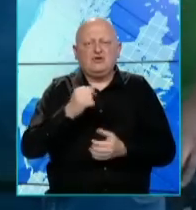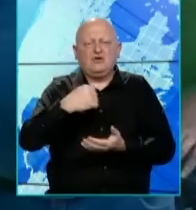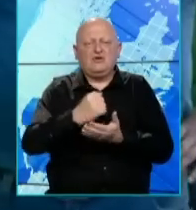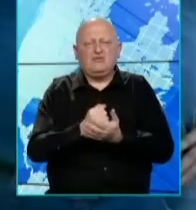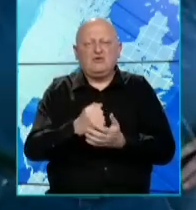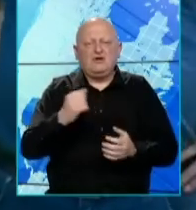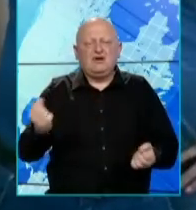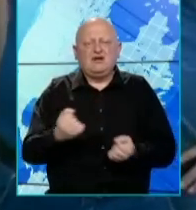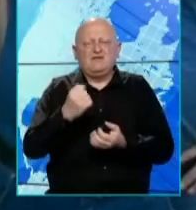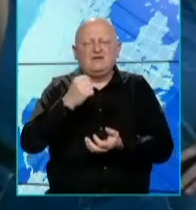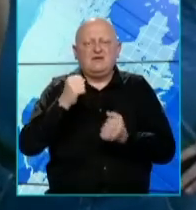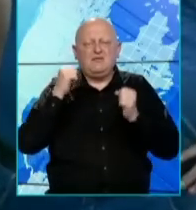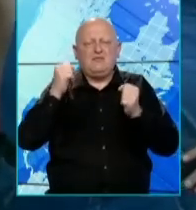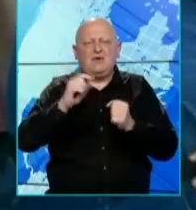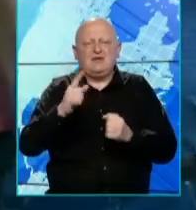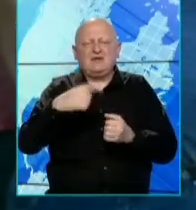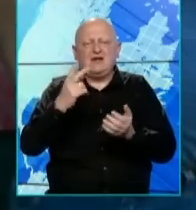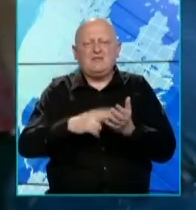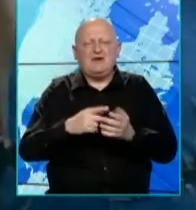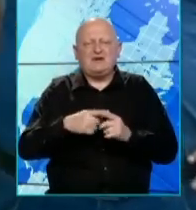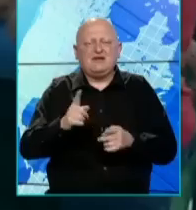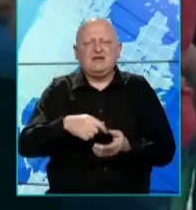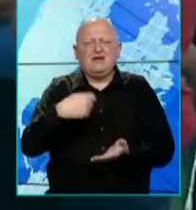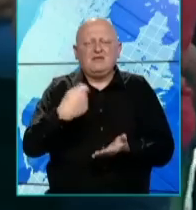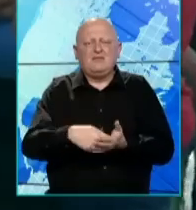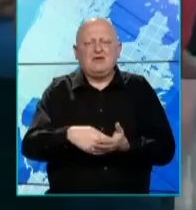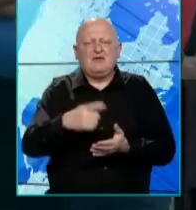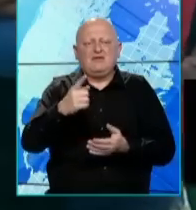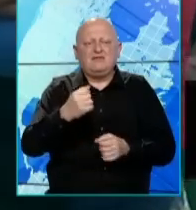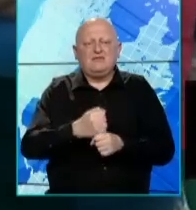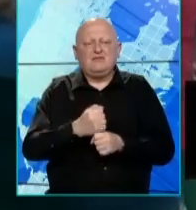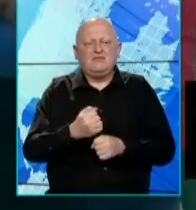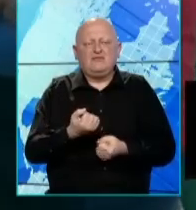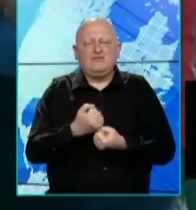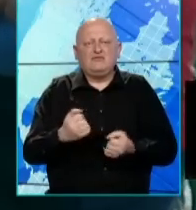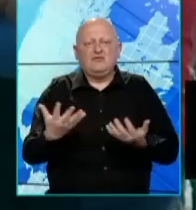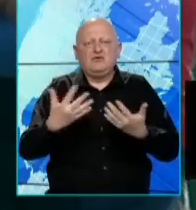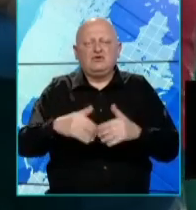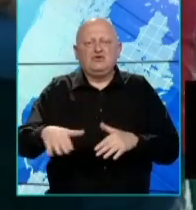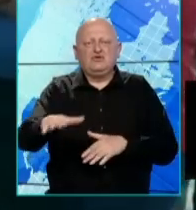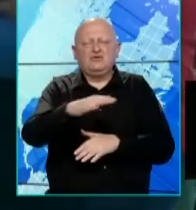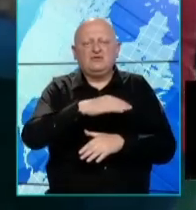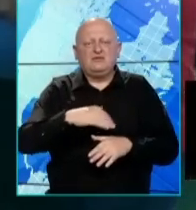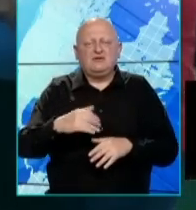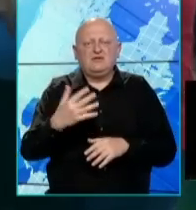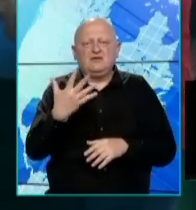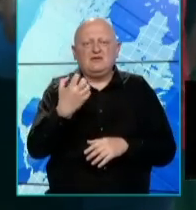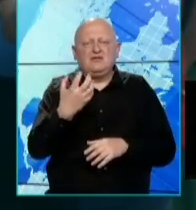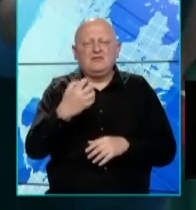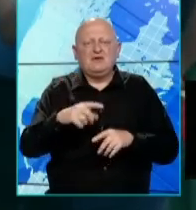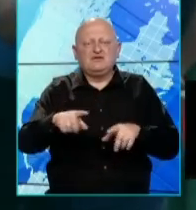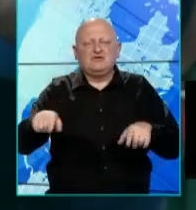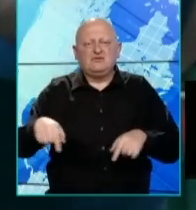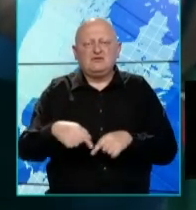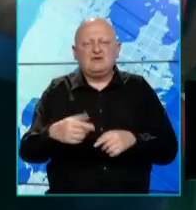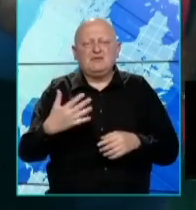potvrdom Razvojne banke je potvrđeno da ni jedna marka kredita nije plaćena. Tako da bismo napravili slobodnu industrijsku zonu na cirka neki 500 duluma